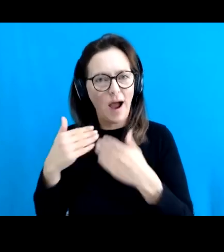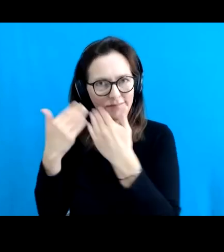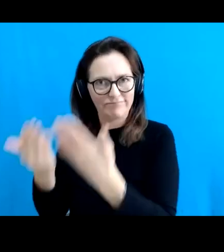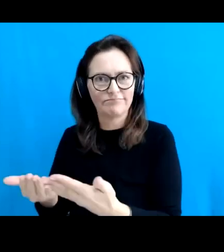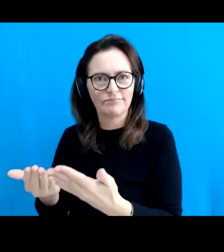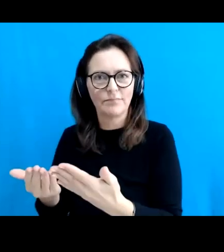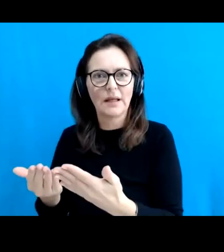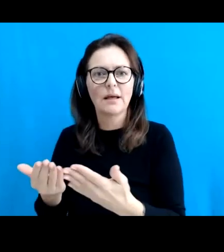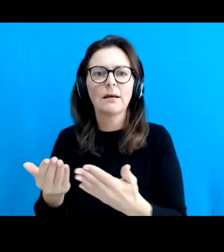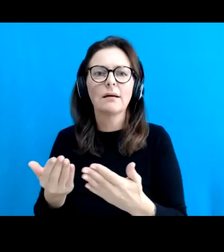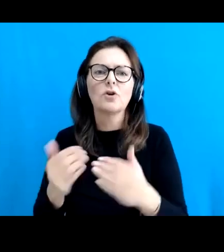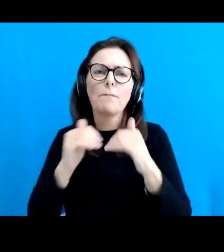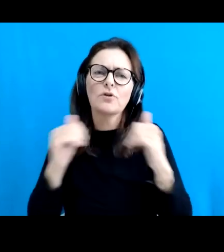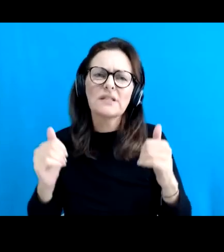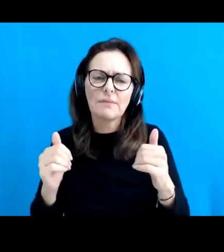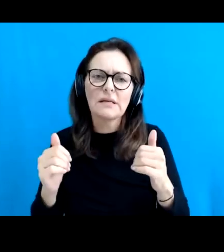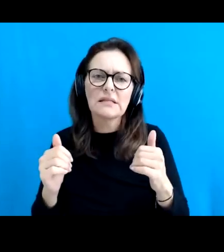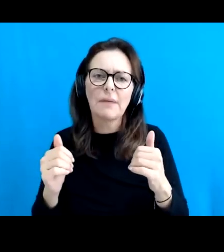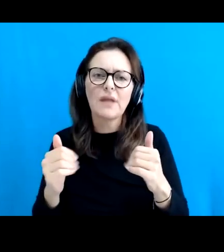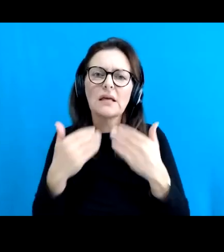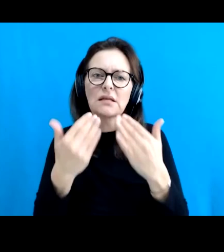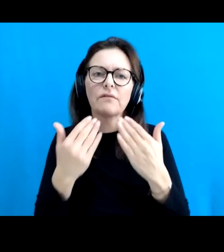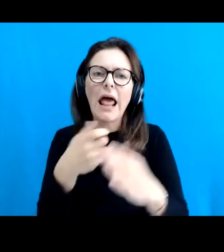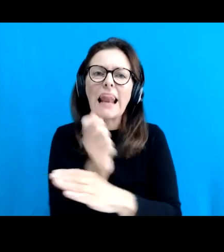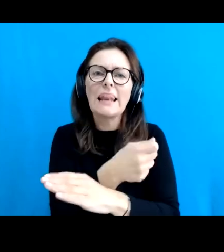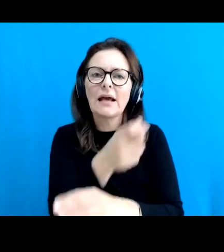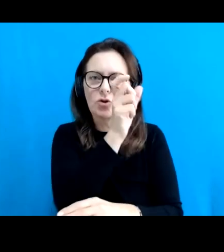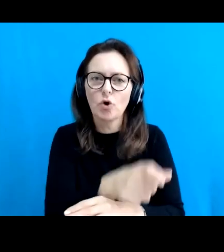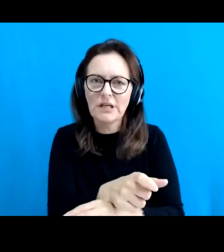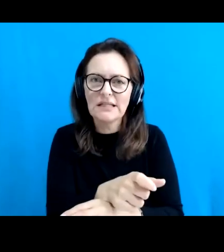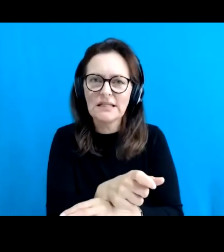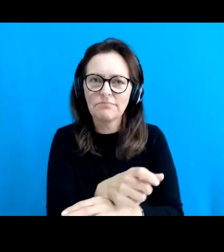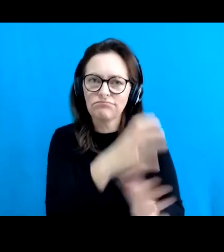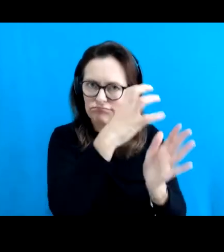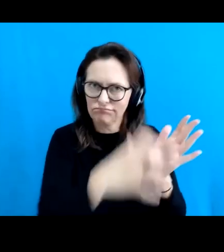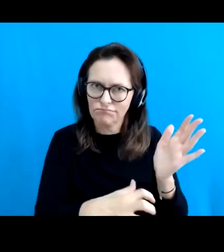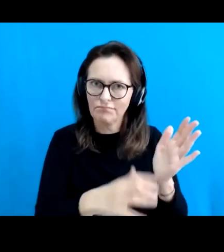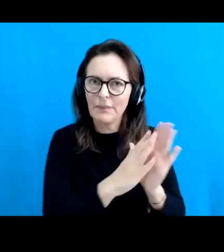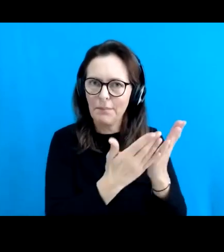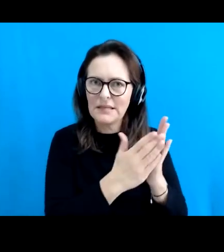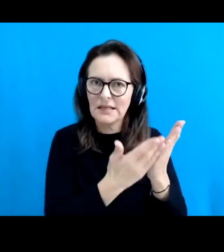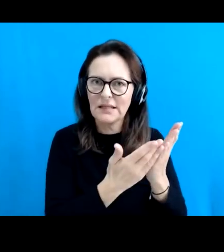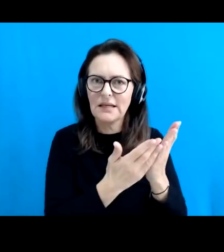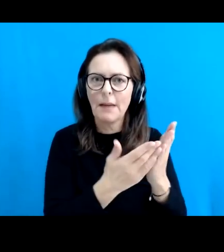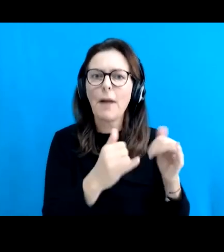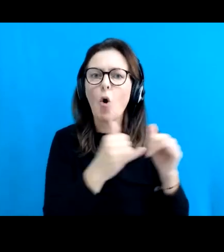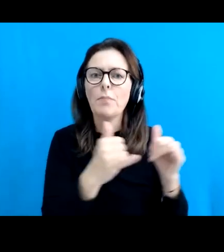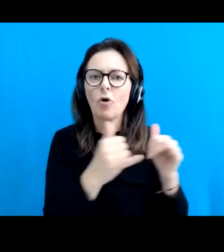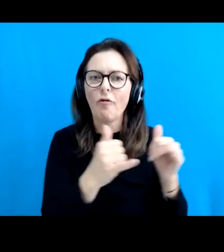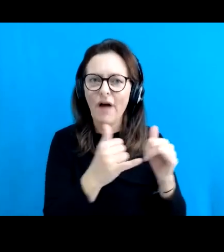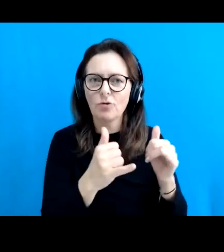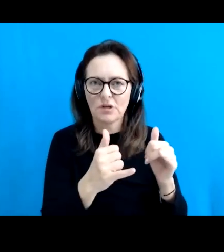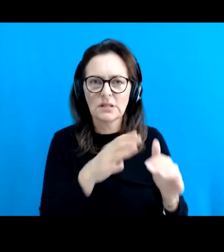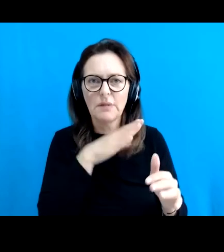zahvaliti tudi lektorici Jani Kolarič in oblikovalcu monografije Jaku Krambergerju, ki sta imela z nami kar nekaj